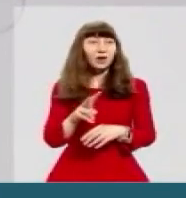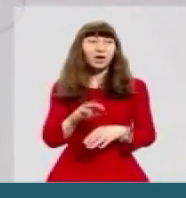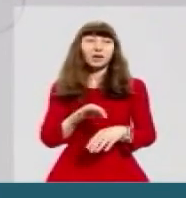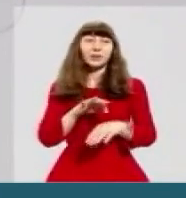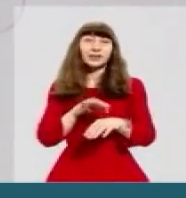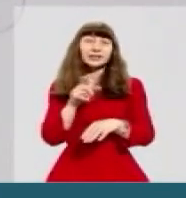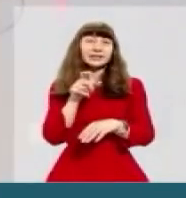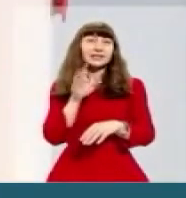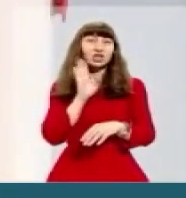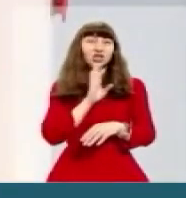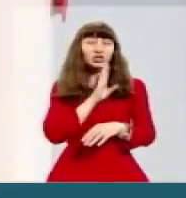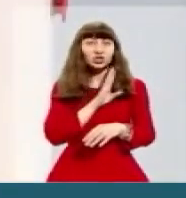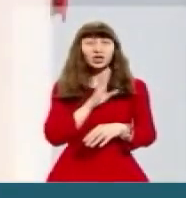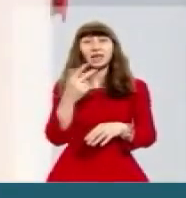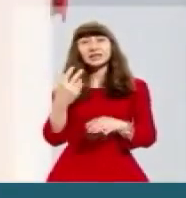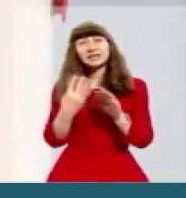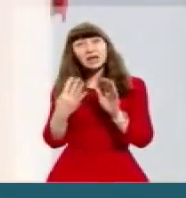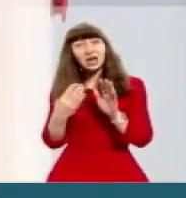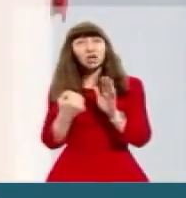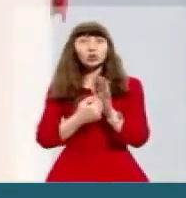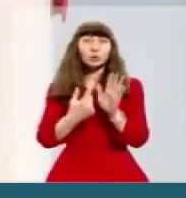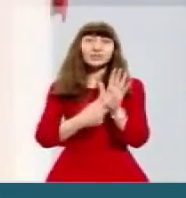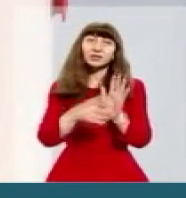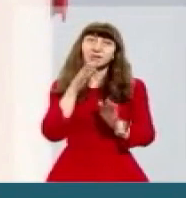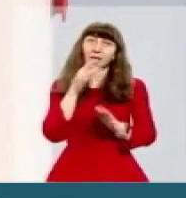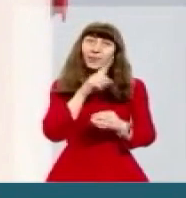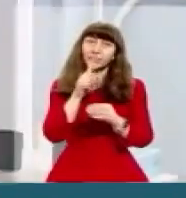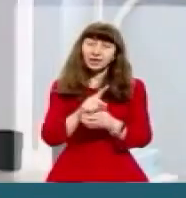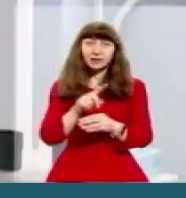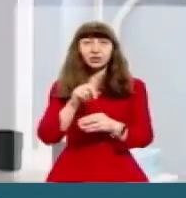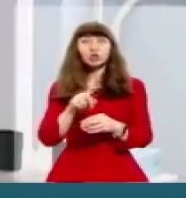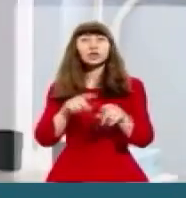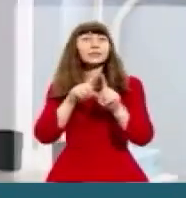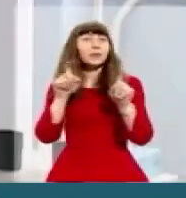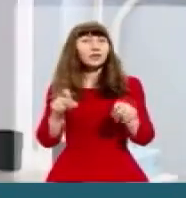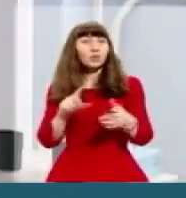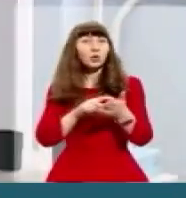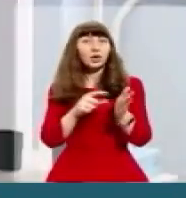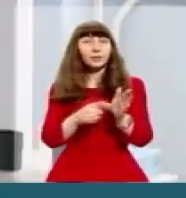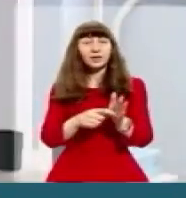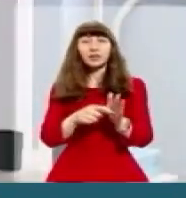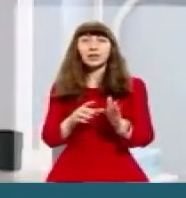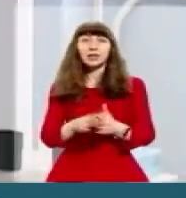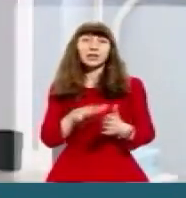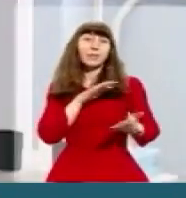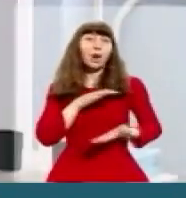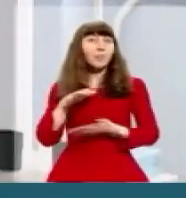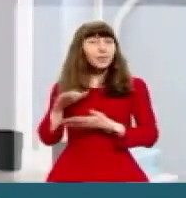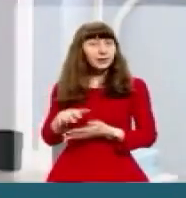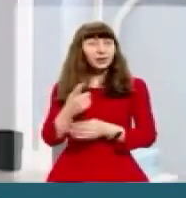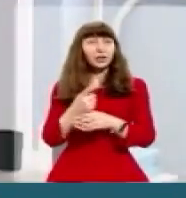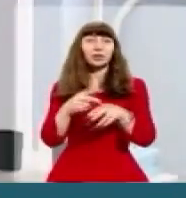пациентки в возрасте от 40 до 70 лет. Они в обязательном порядке посещают смотровой кабинет и маммографию. Эти процедуры